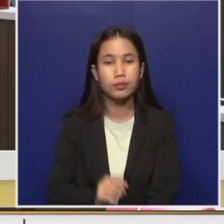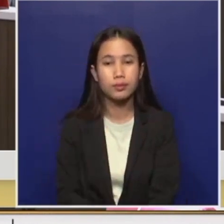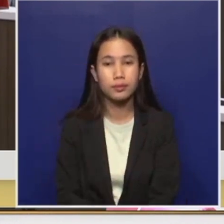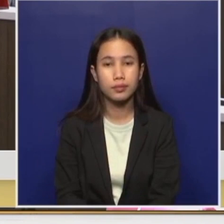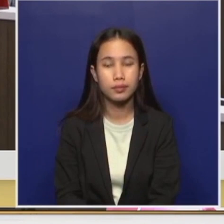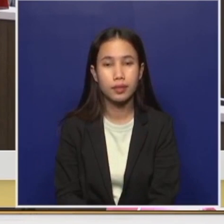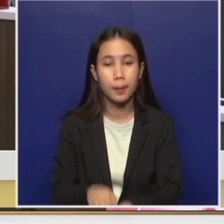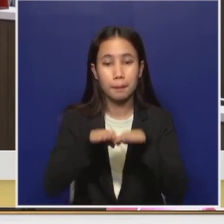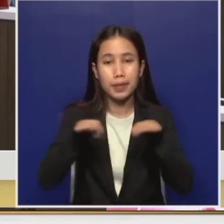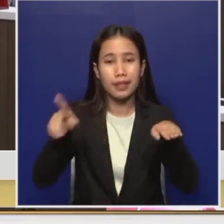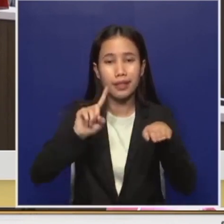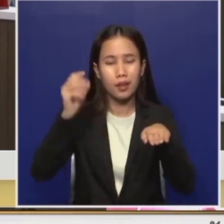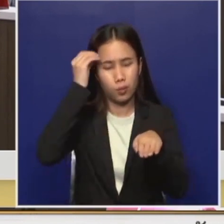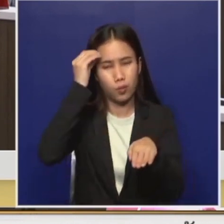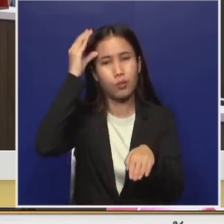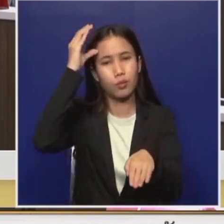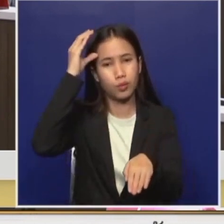อยู่บนพฐานขององคความรู้